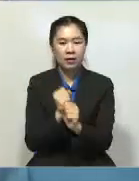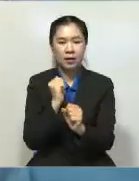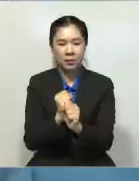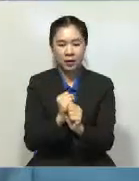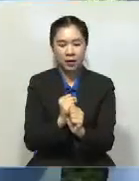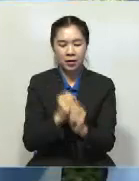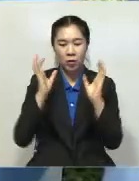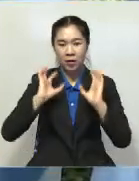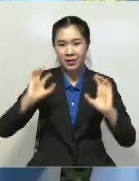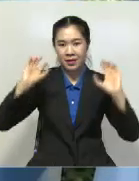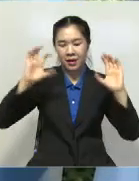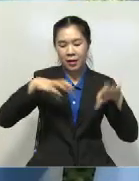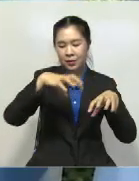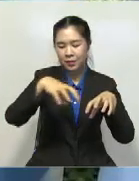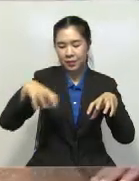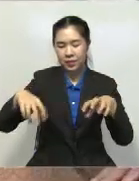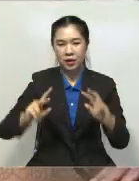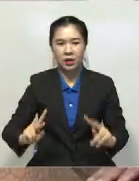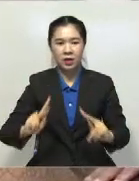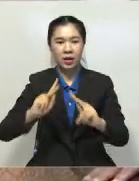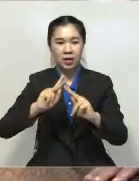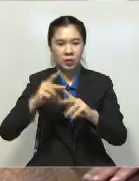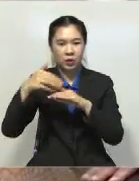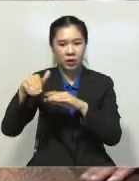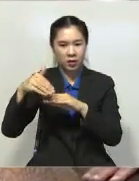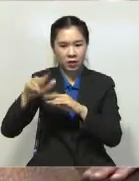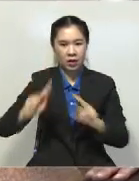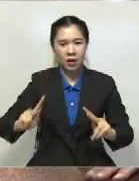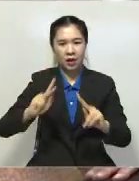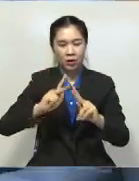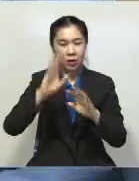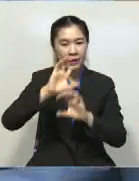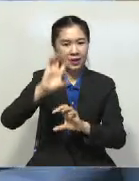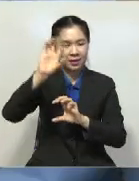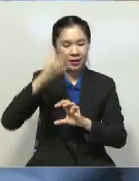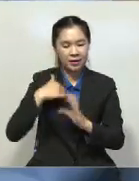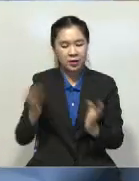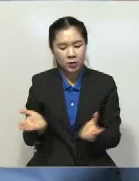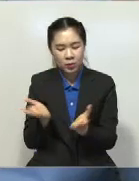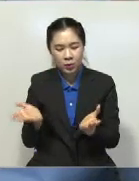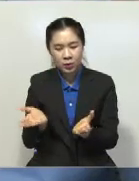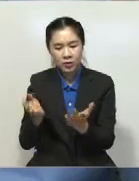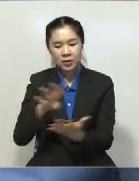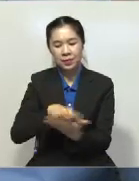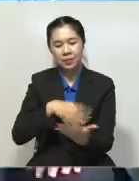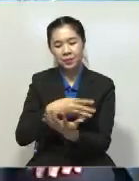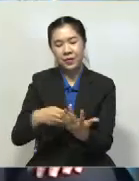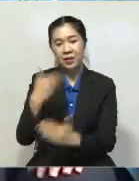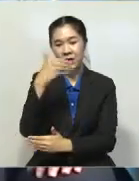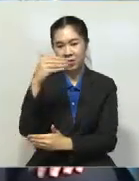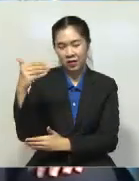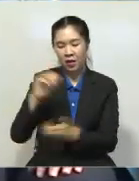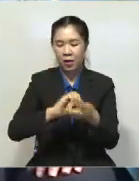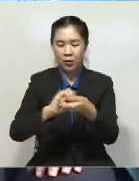วยงานราชการโดยเฉพาะกระทรวงการต่างประเทศและกระทรวงมหาดไทยเพื่อส่งเสริมการขับเคลื่อนยุทธศาสตร์ชาติและความ